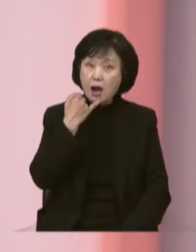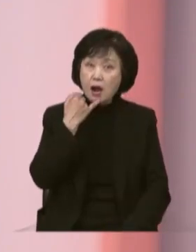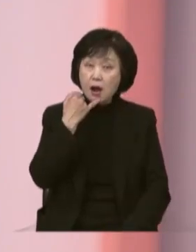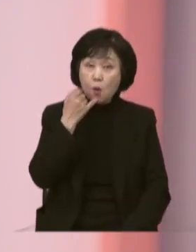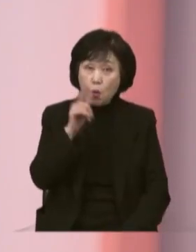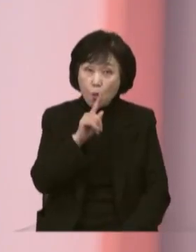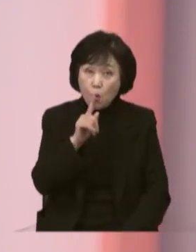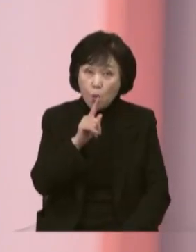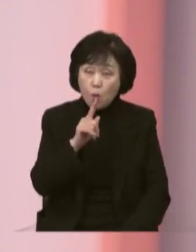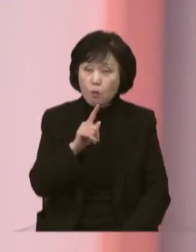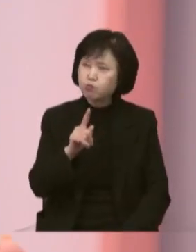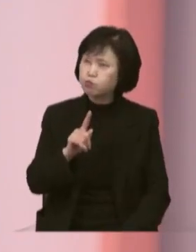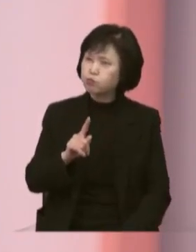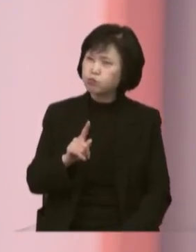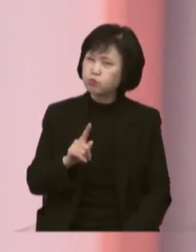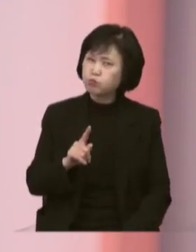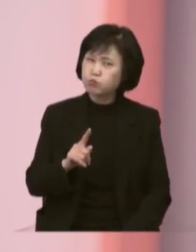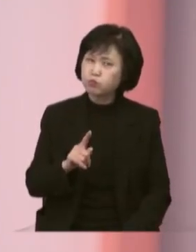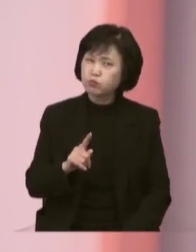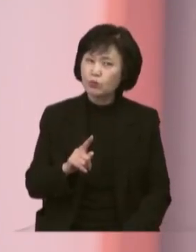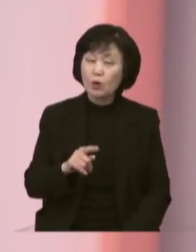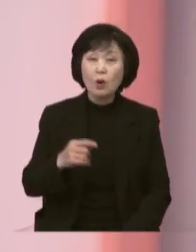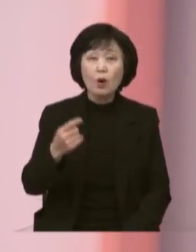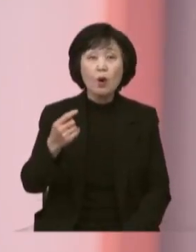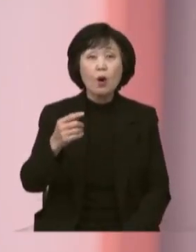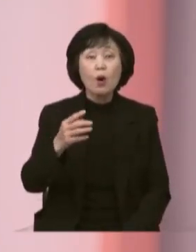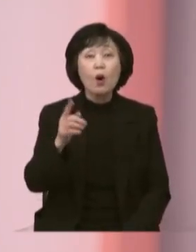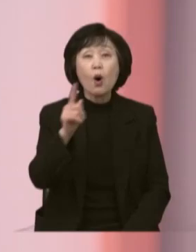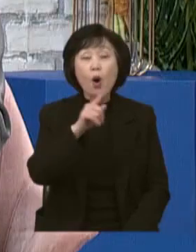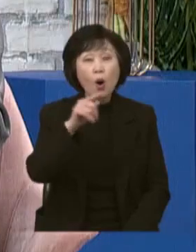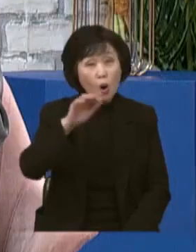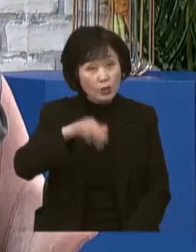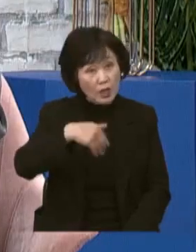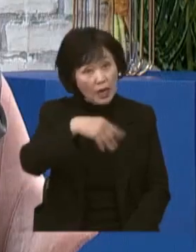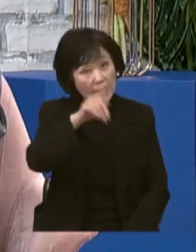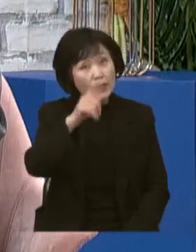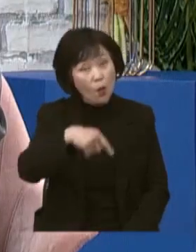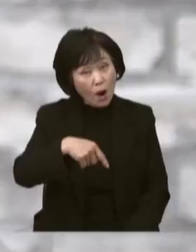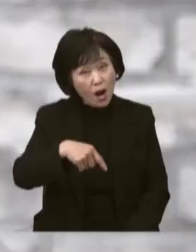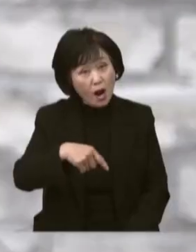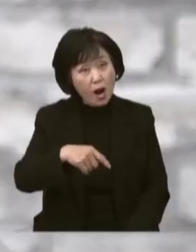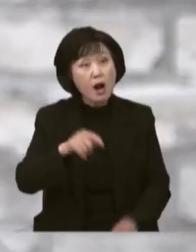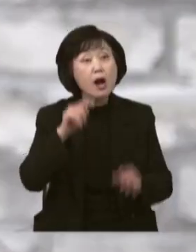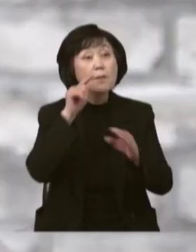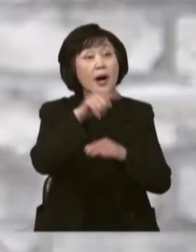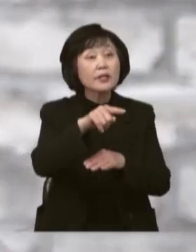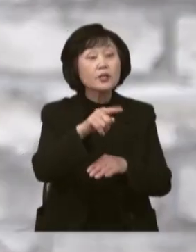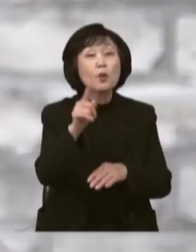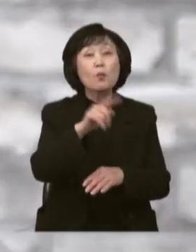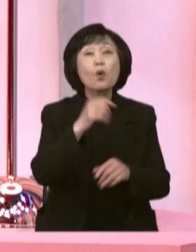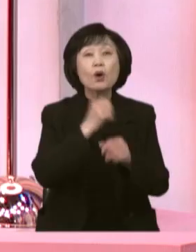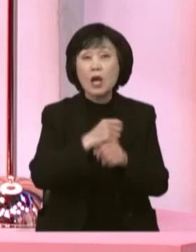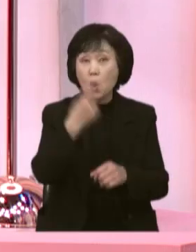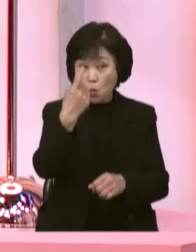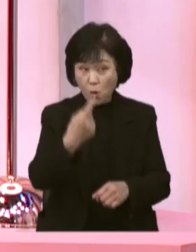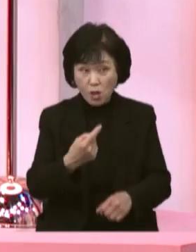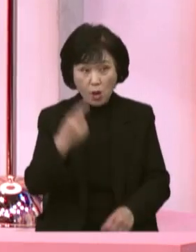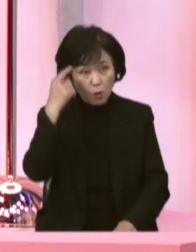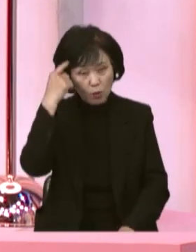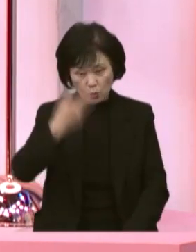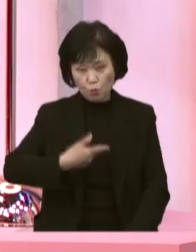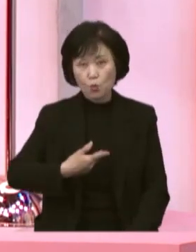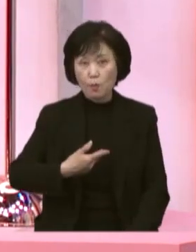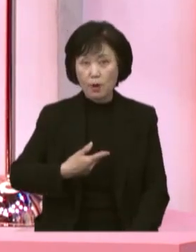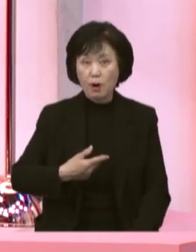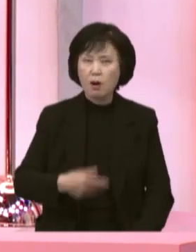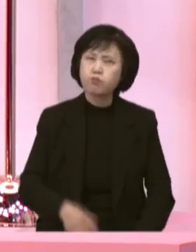그랬더니 수치가 확 떨어져서 수술을 안 해도 된다는 거예요. 그 정도예요? 쪼그라들어서? 팍 쪼그라들어가지고